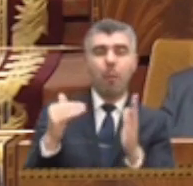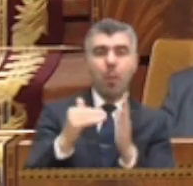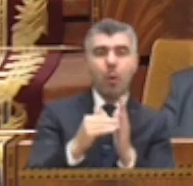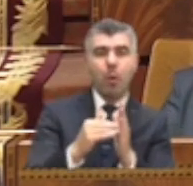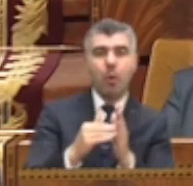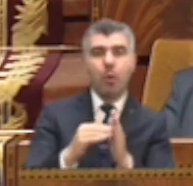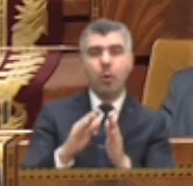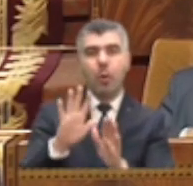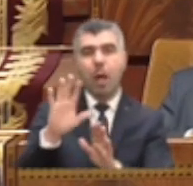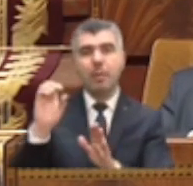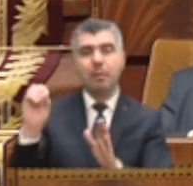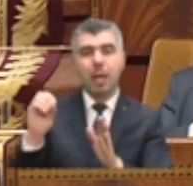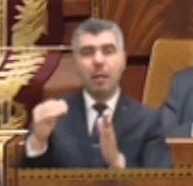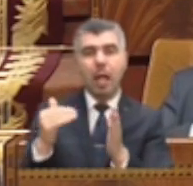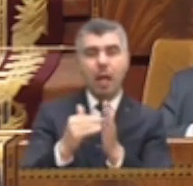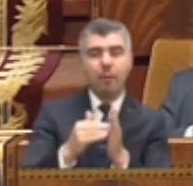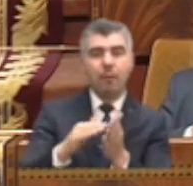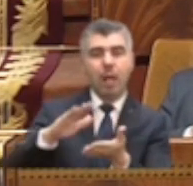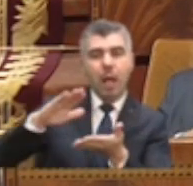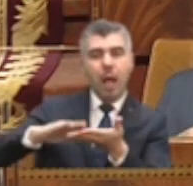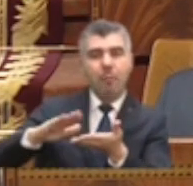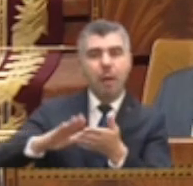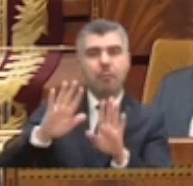عام ومحتاجين بالتربيه الدينيه.